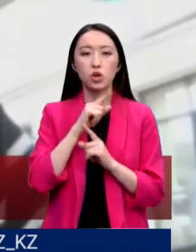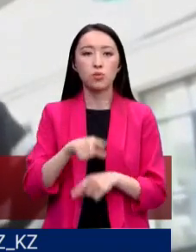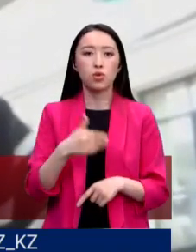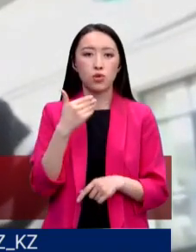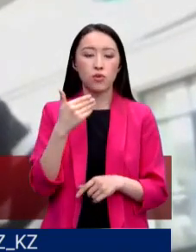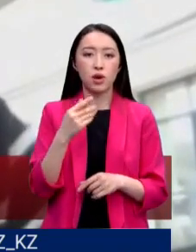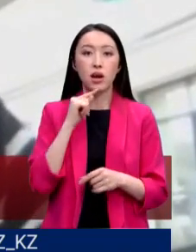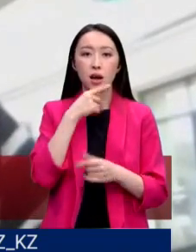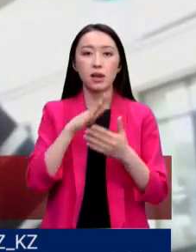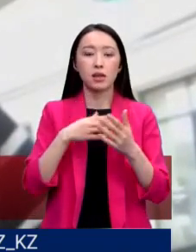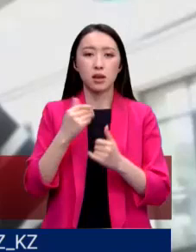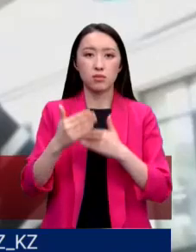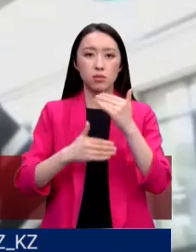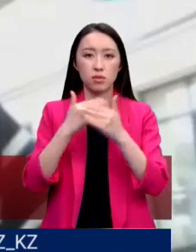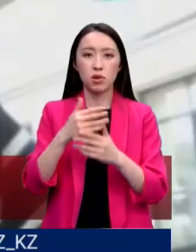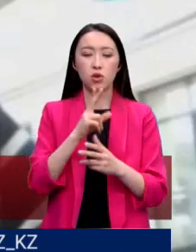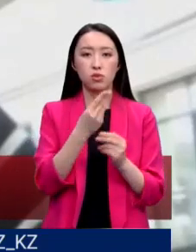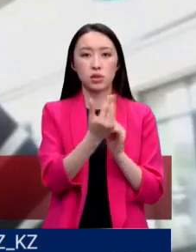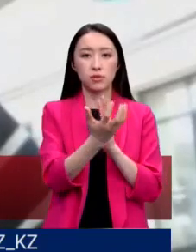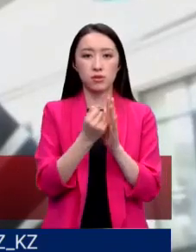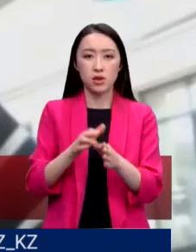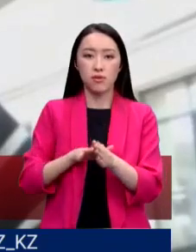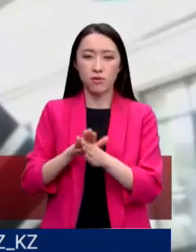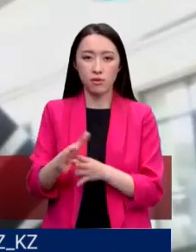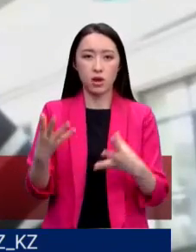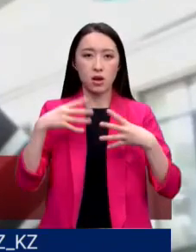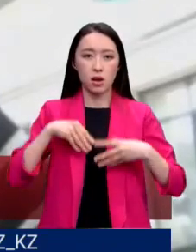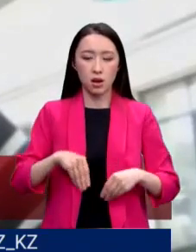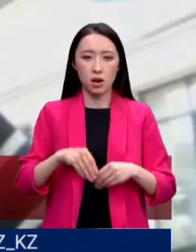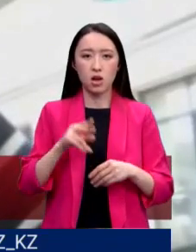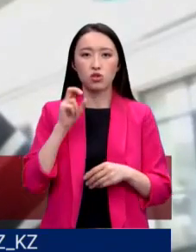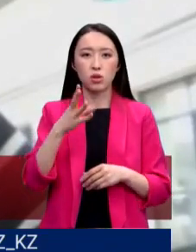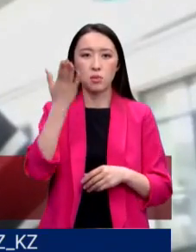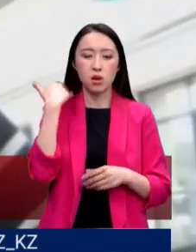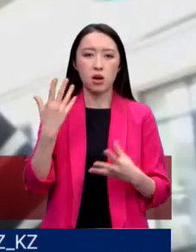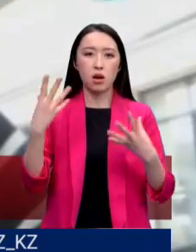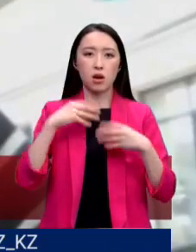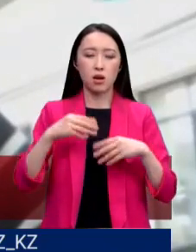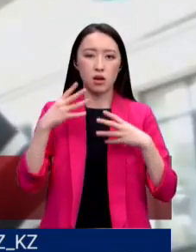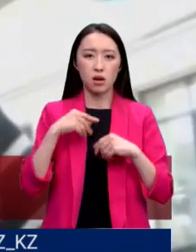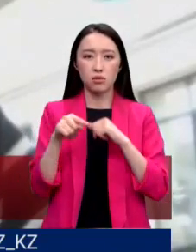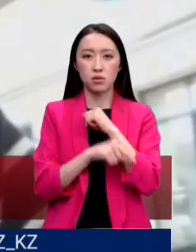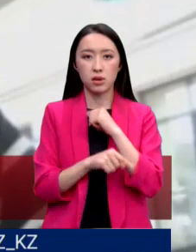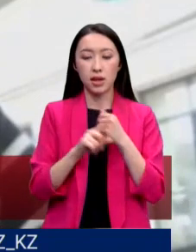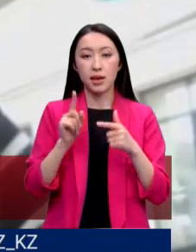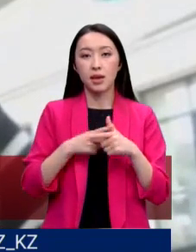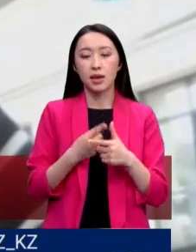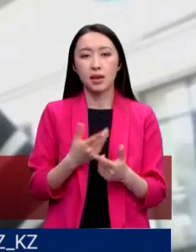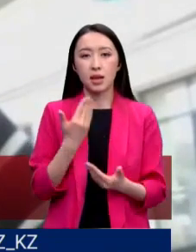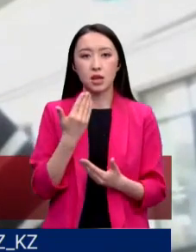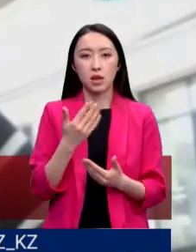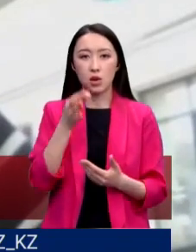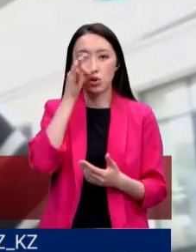и просто благополучно будет освоен, как все эти годы они просто осваивали же бюджет, получая трансферами, если этот